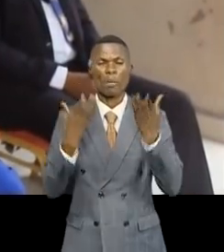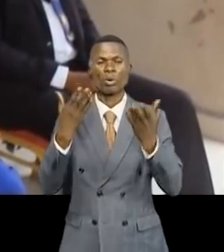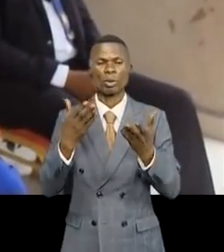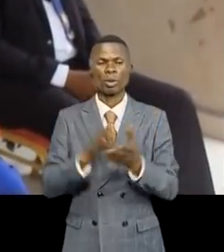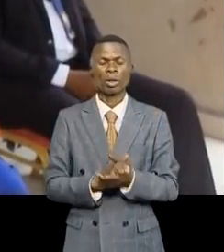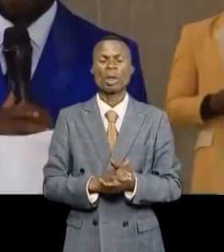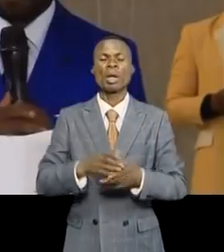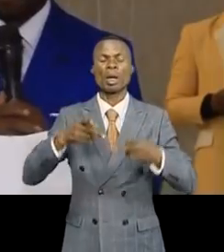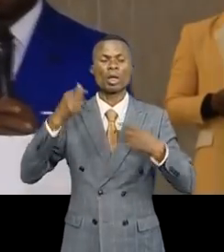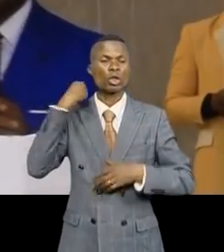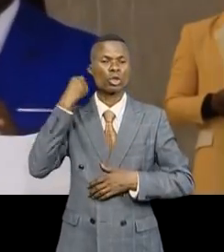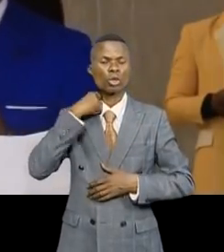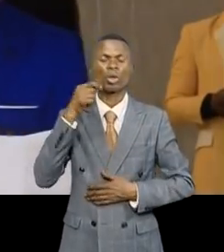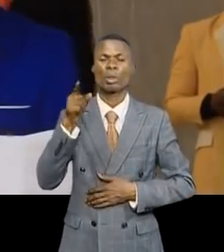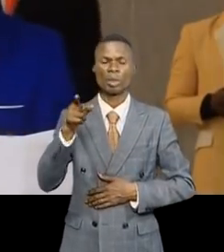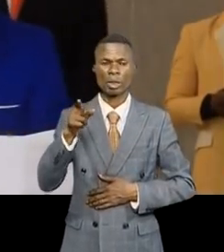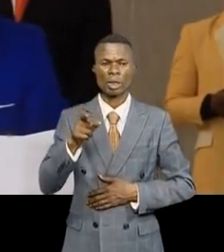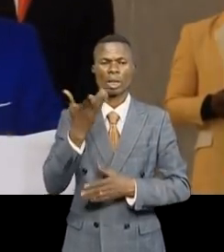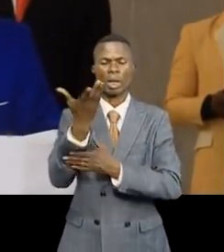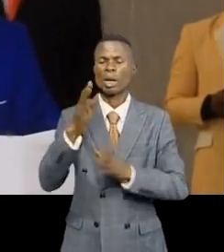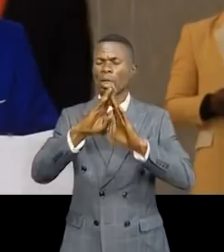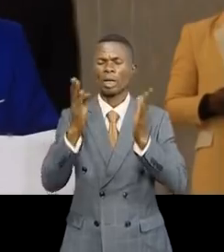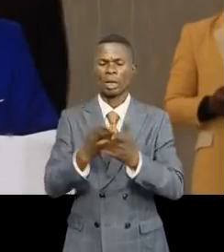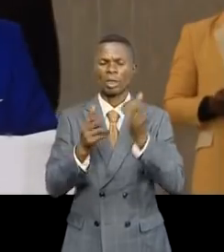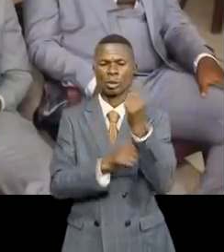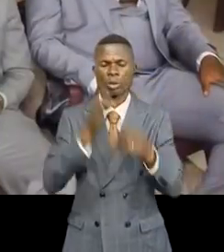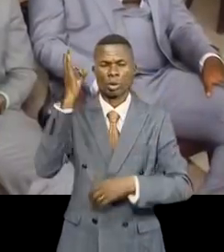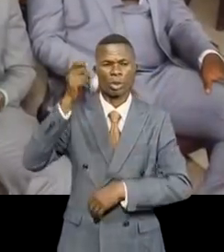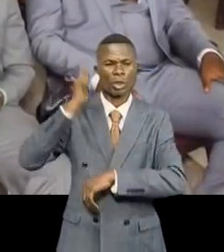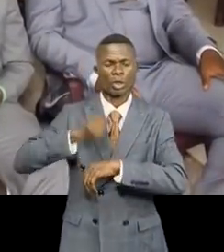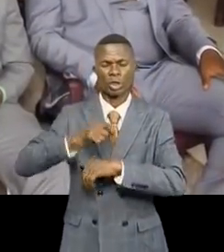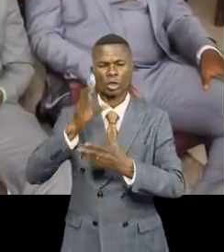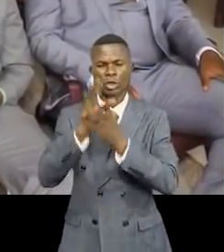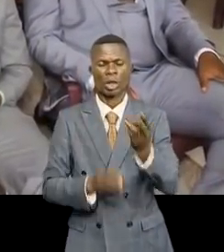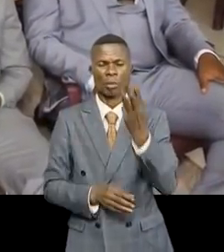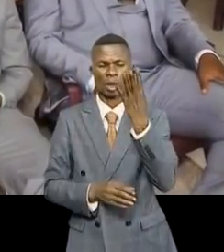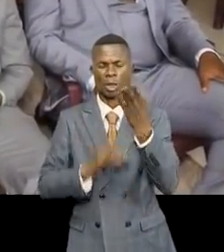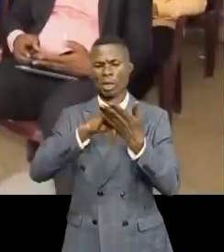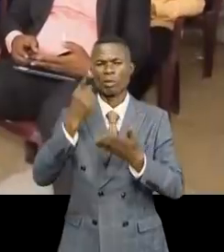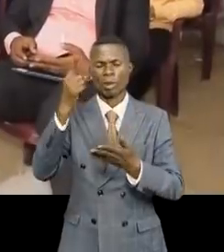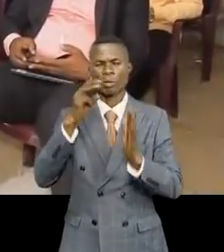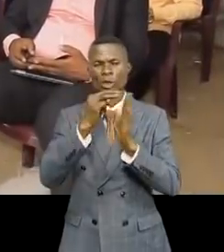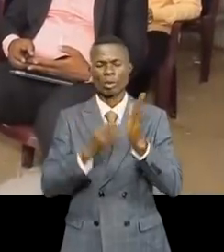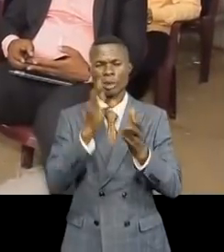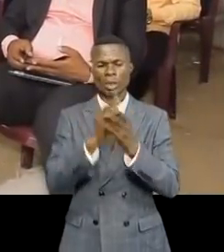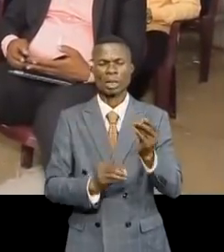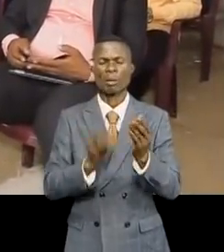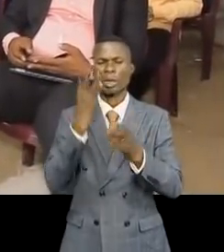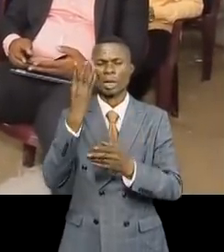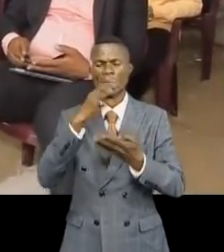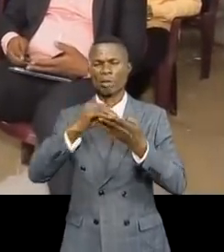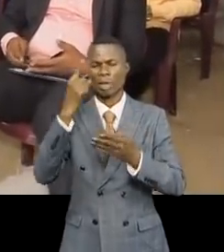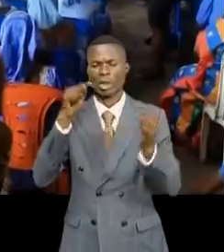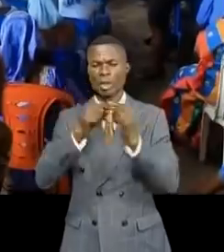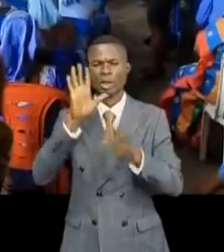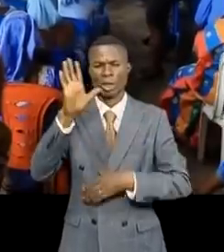du jour, le docteur Dudine, a tiré sa prédication de Juge 4, 1 à 15, Matthieu 4, 1 à 5, confère les trois types